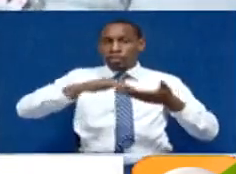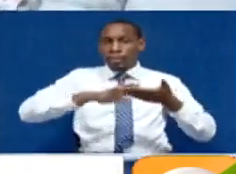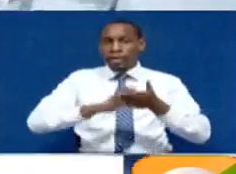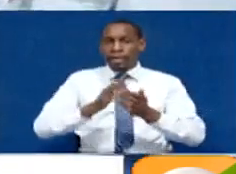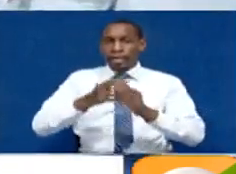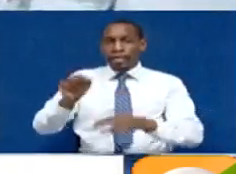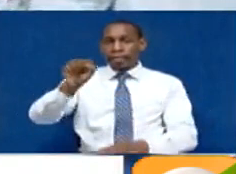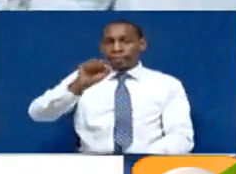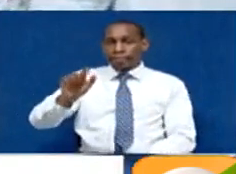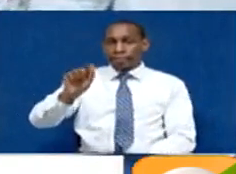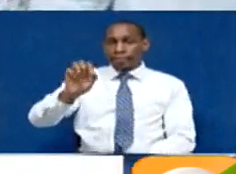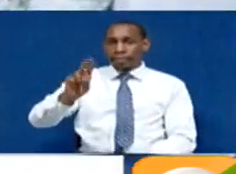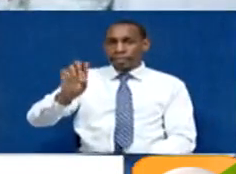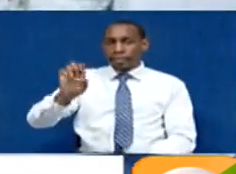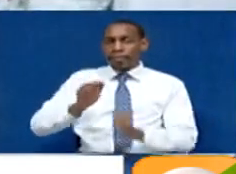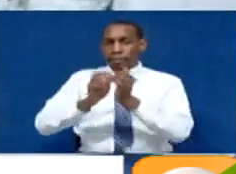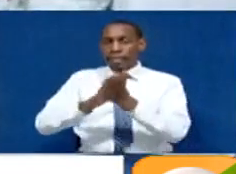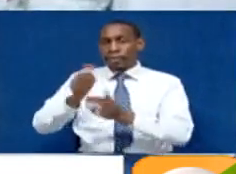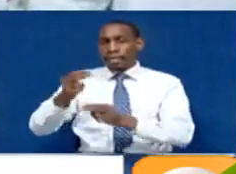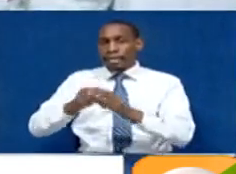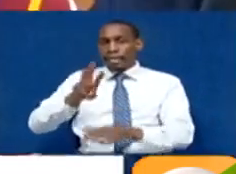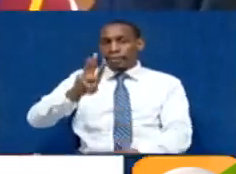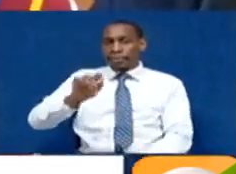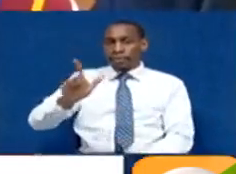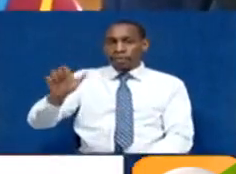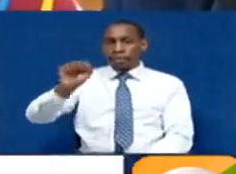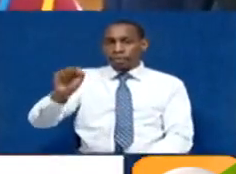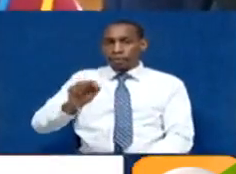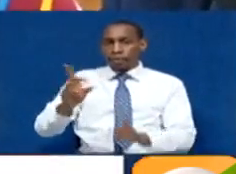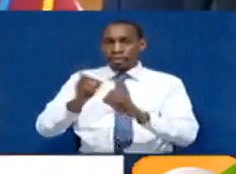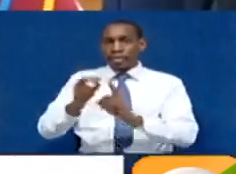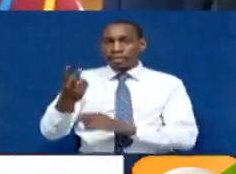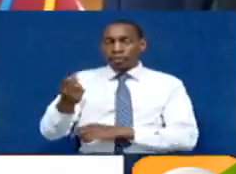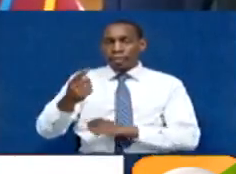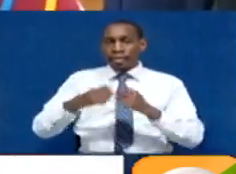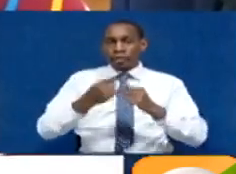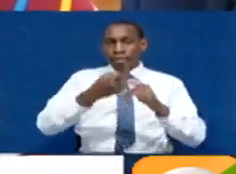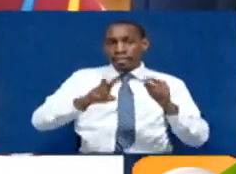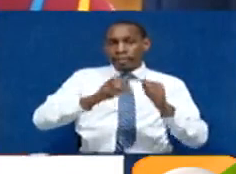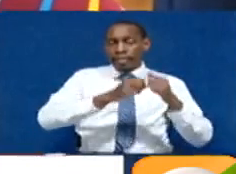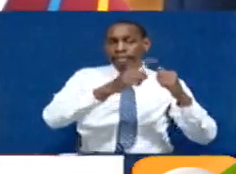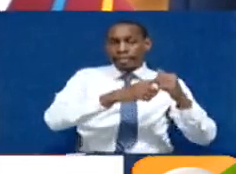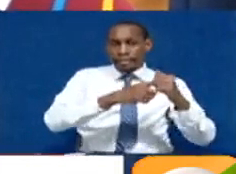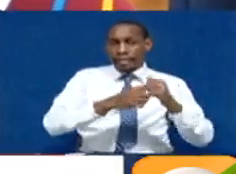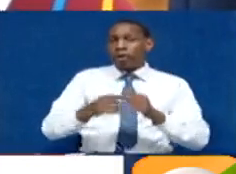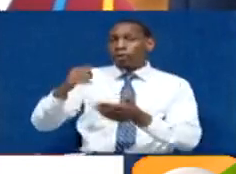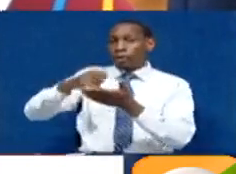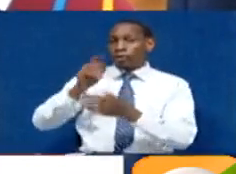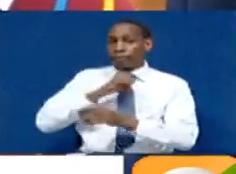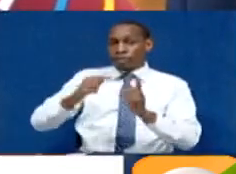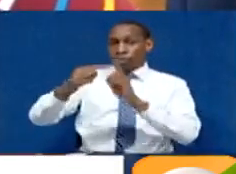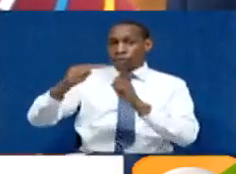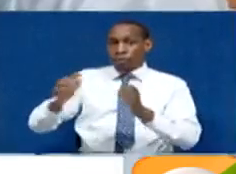Mlolongo Stephen Lelei na mwenzao Wilson Kamau kuwa mnamo tarehe 2 mwezi Juni mwaka 2016 walihusika